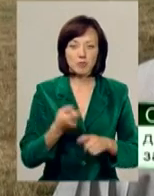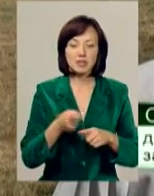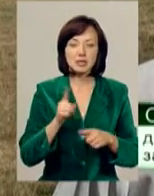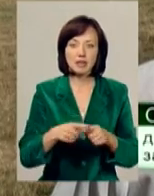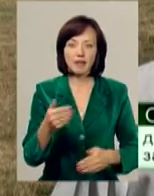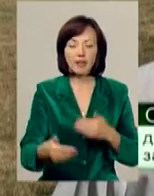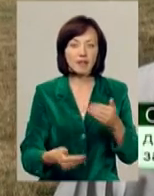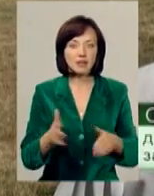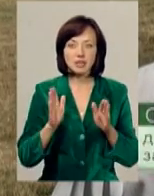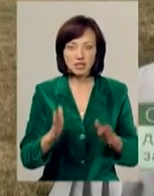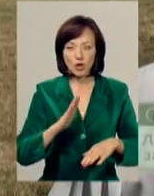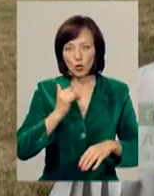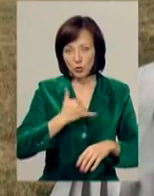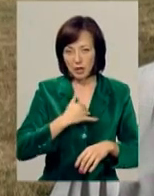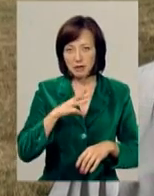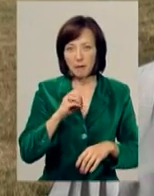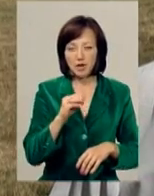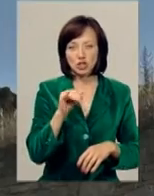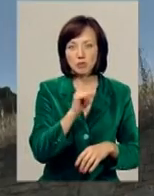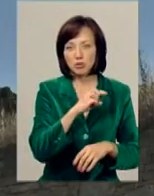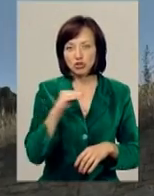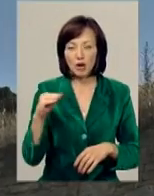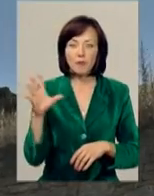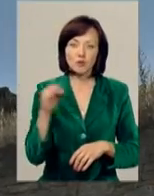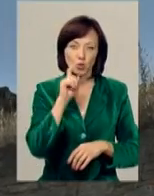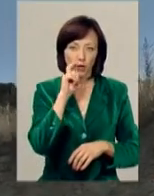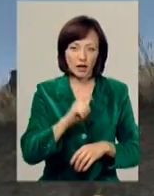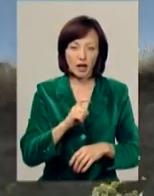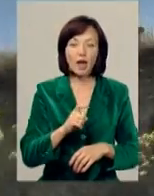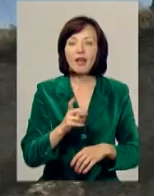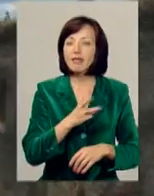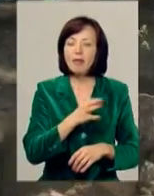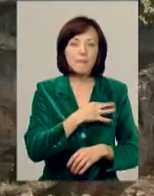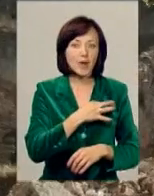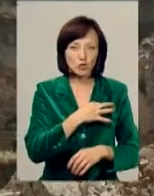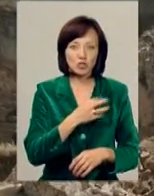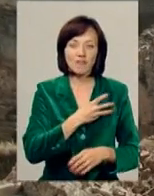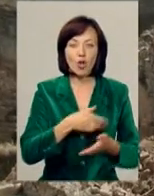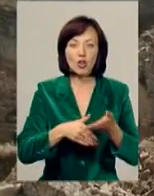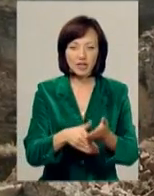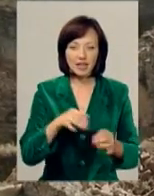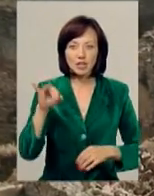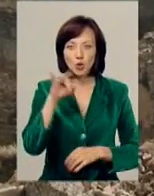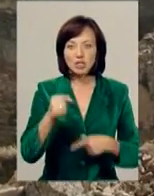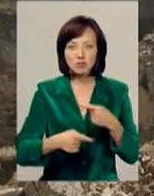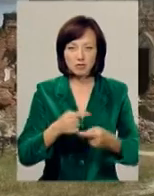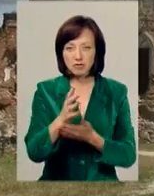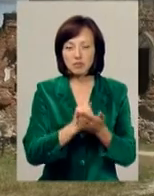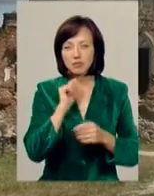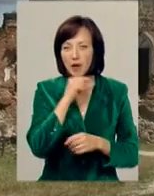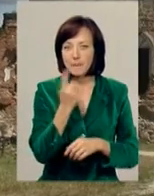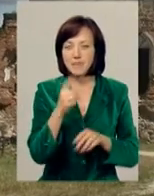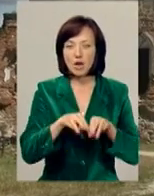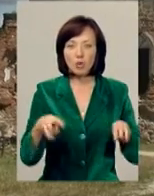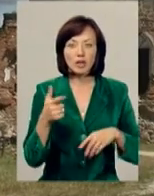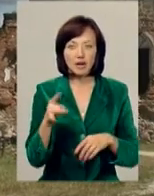тенденція не тільки в меджибожі це тенденція по всій Україні завдяки небайдужості волонтерів до історичної спадщини вдалося заощадити близько мільйона